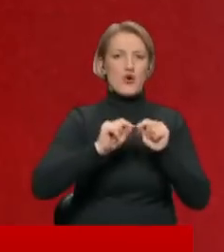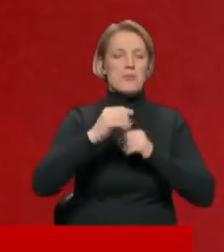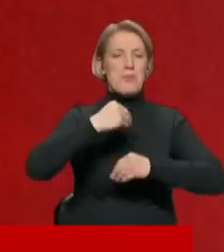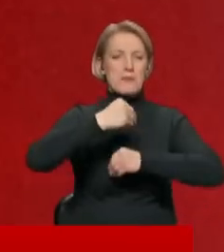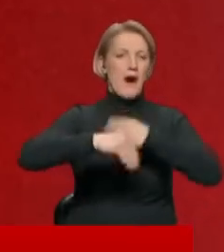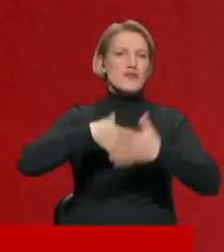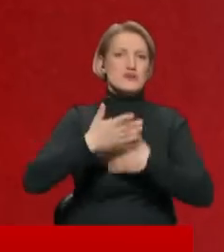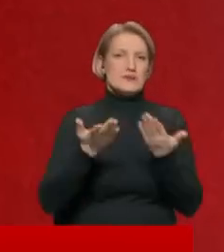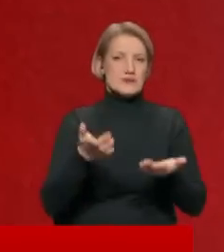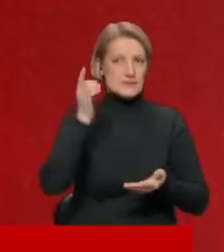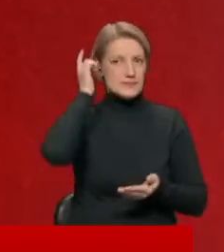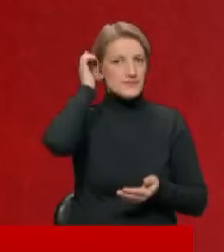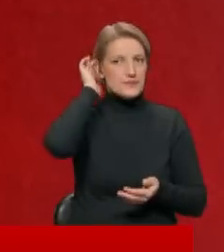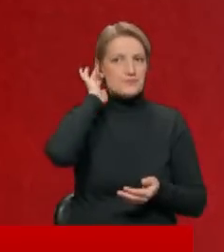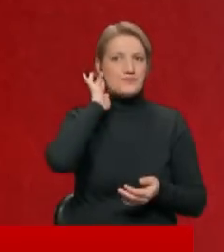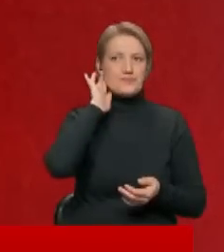altüst olur